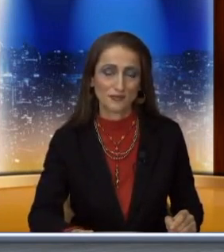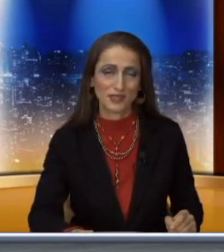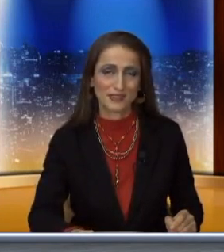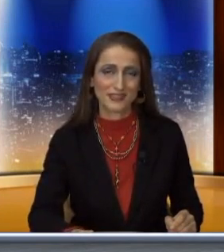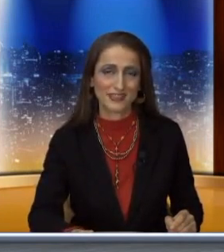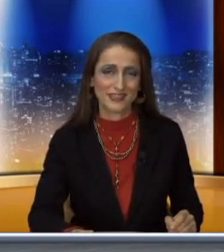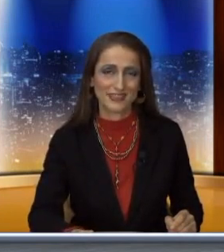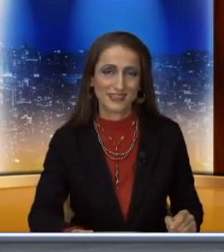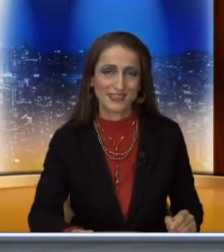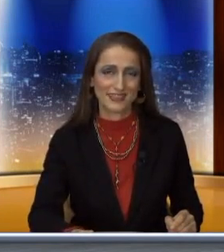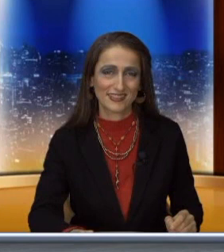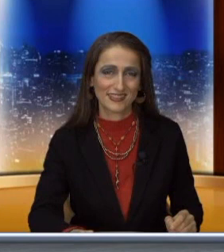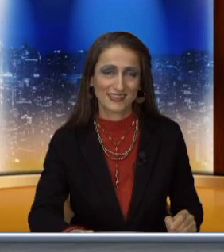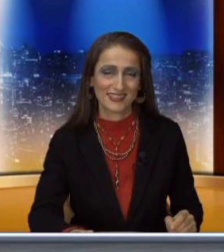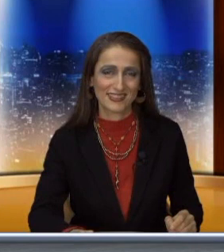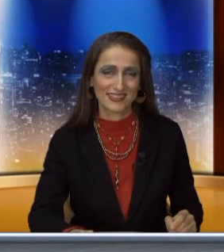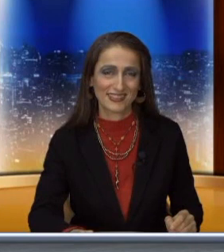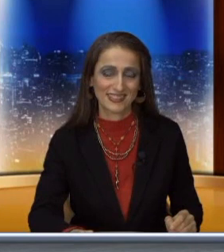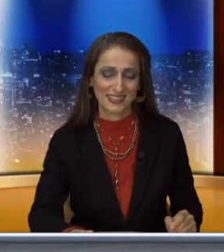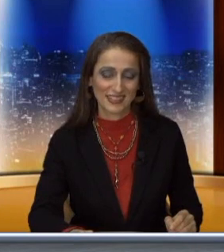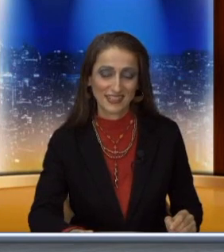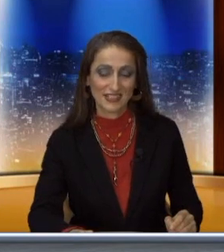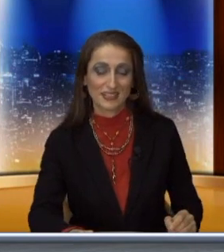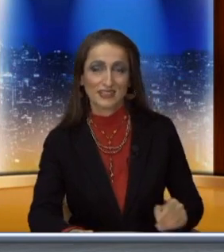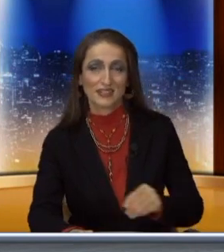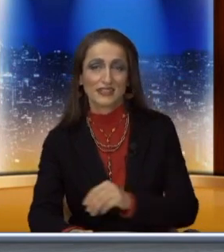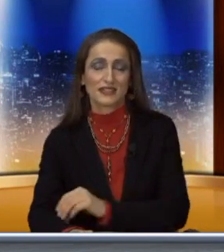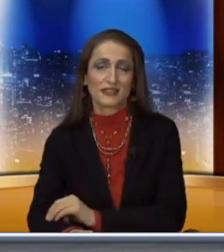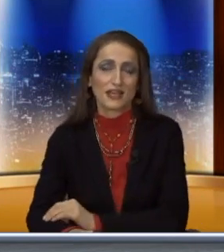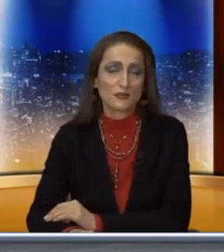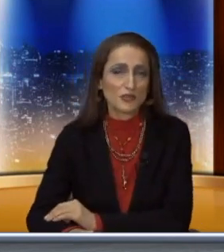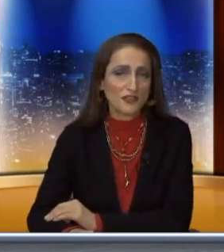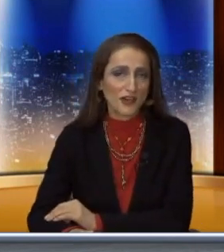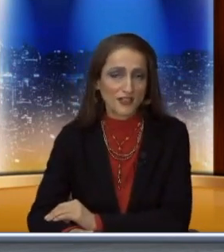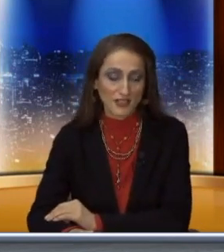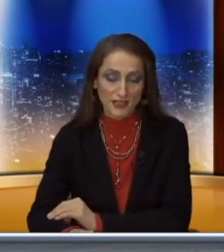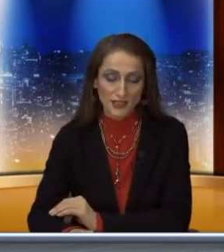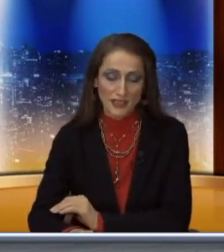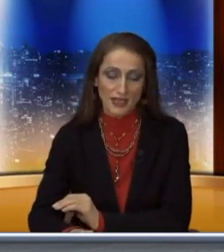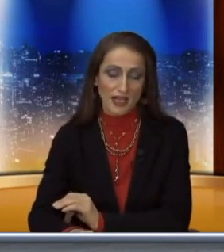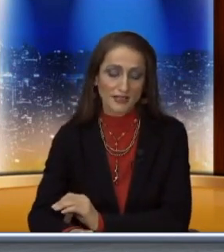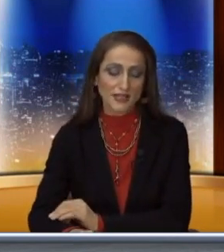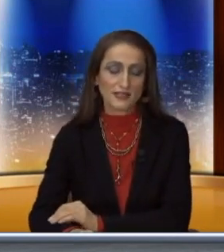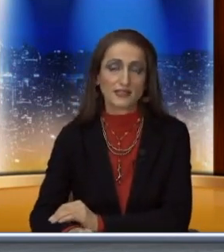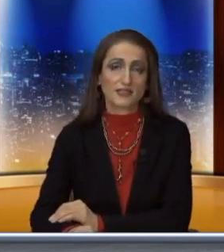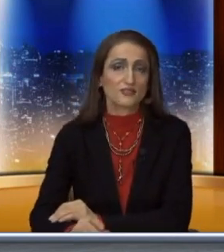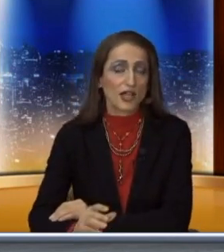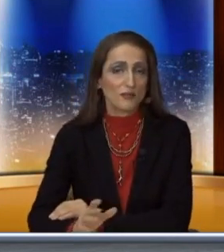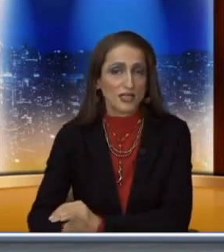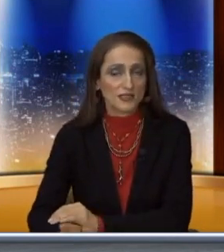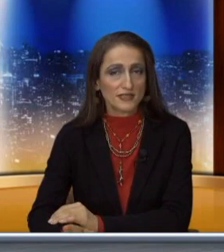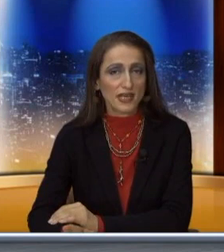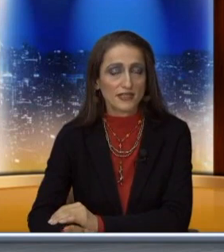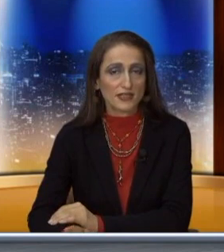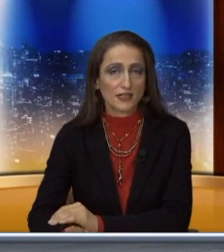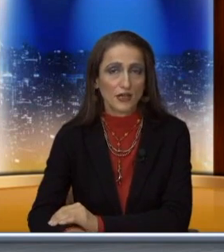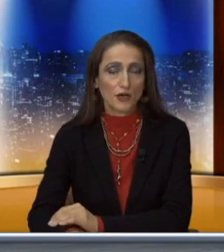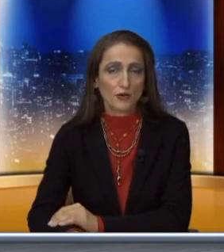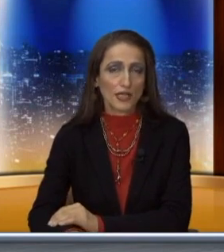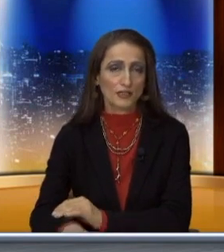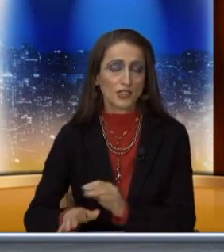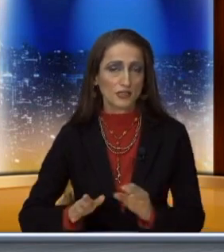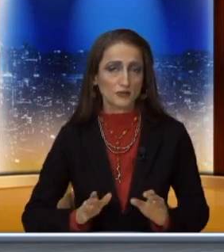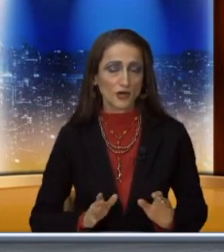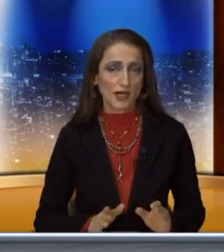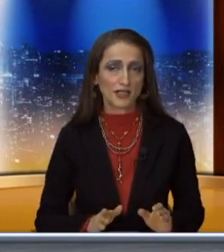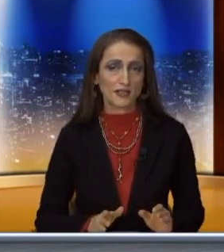أن يكون هذا الشيء موجود بيناتنا دائما. أبونا الفاضل، هل تعتقد أن العمل الإنساني